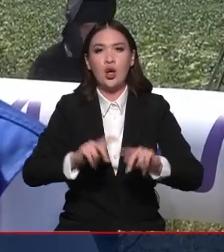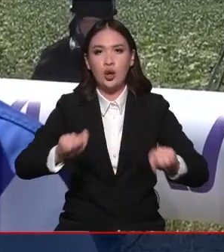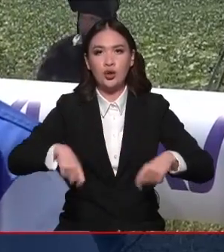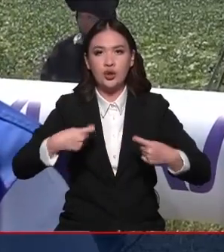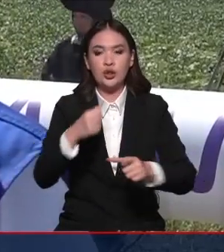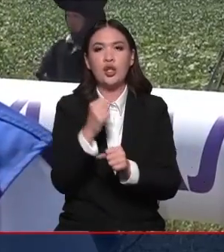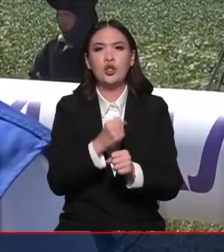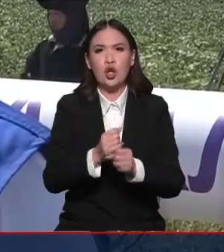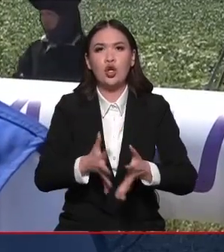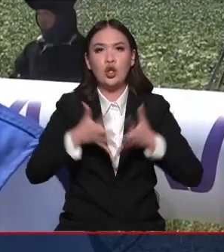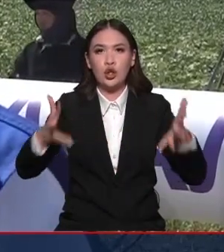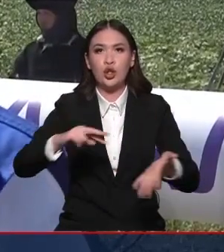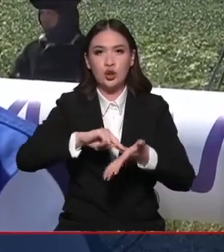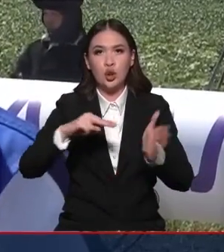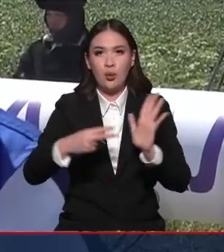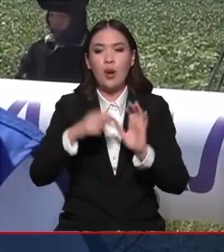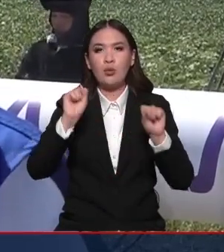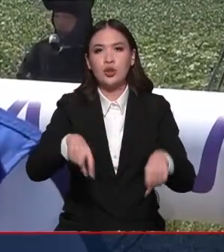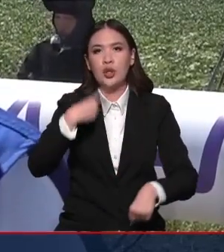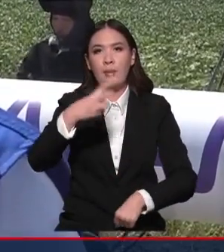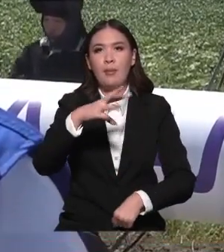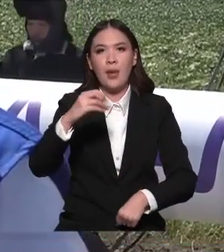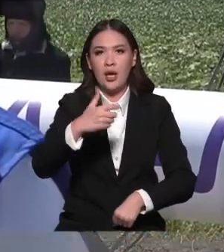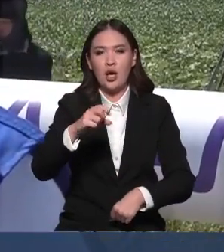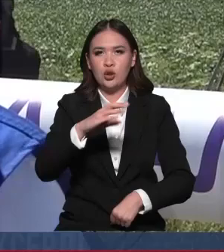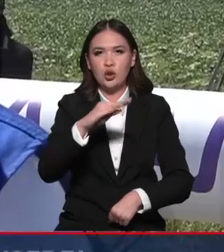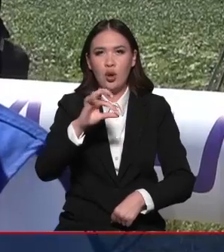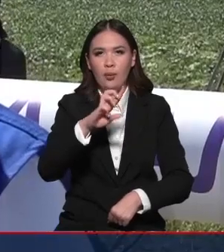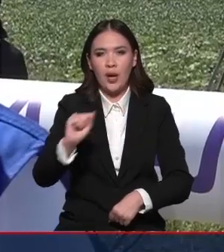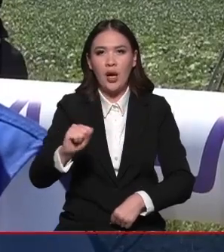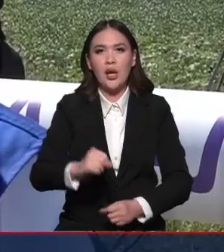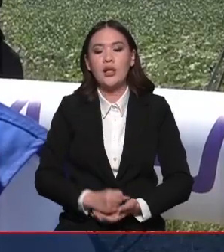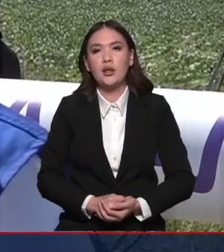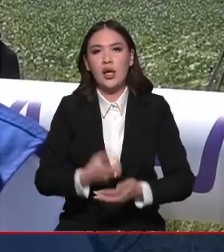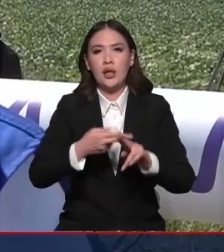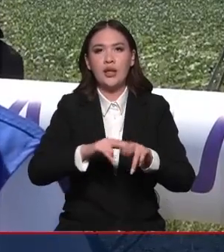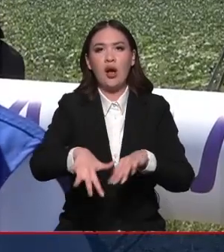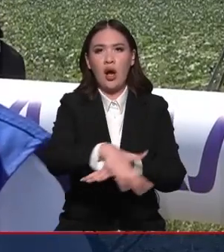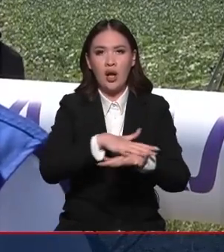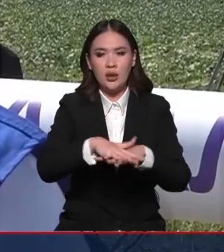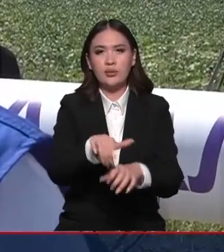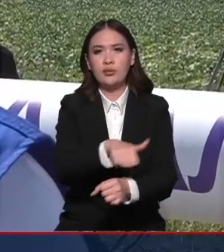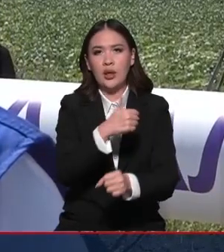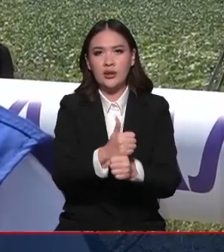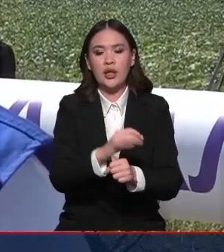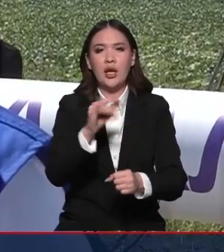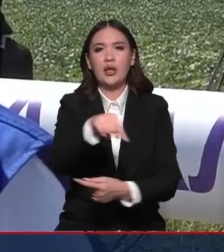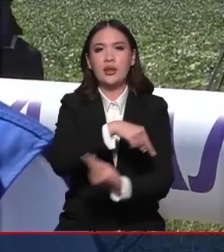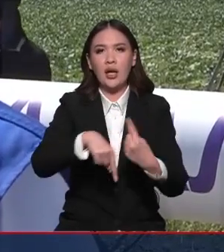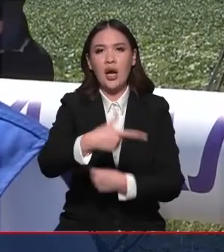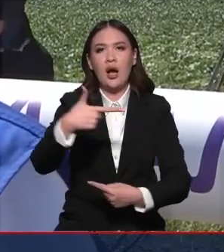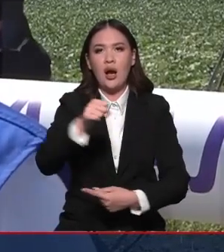жатқан үлкен жоба. Мега жоба деп аталып болады. Жетісу өңіріне ең бастысы осы халқын және өнеркәсіп орындарын